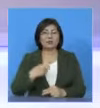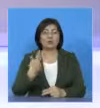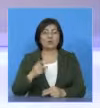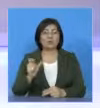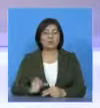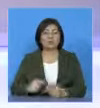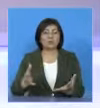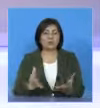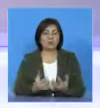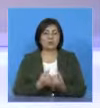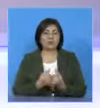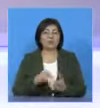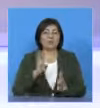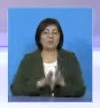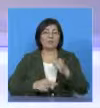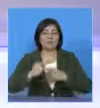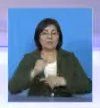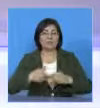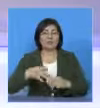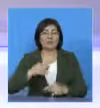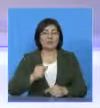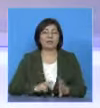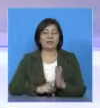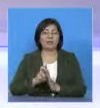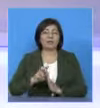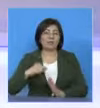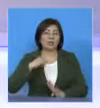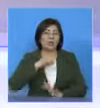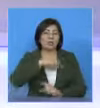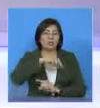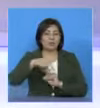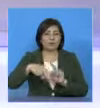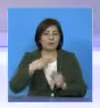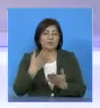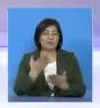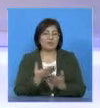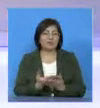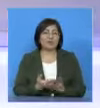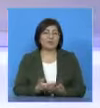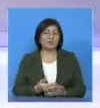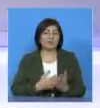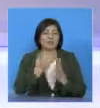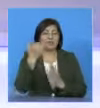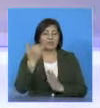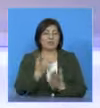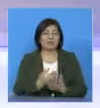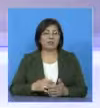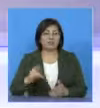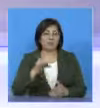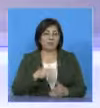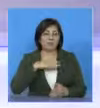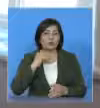получивших безвозвратной гранты начали свой бизнес при этом активной жителей глубинки выше чем в районном